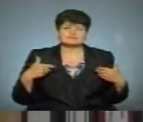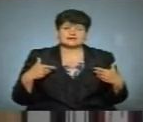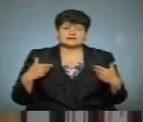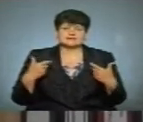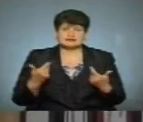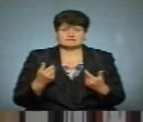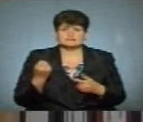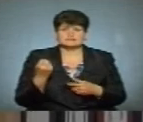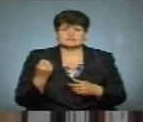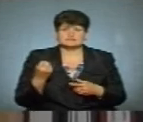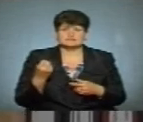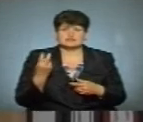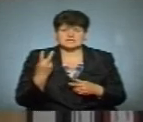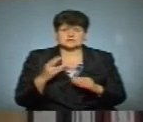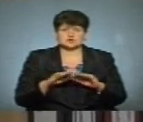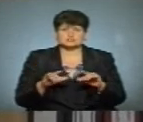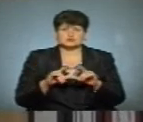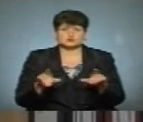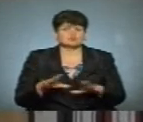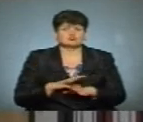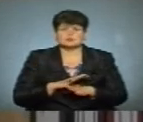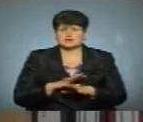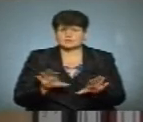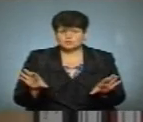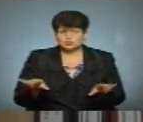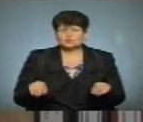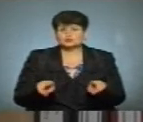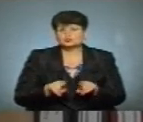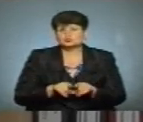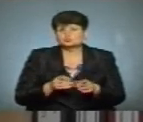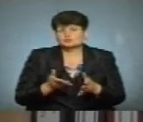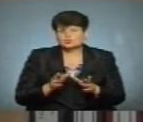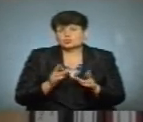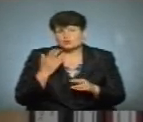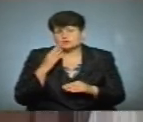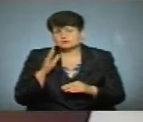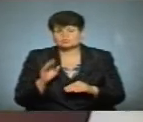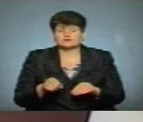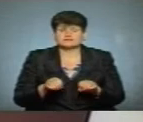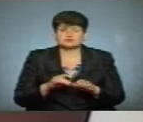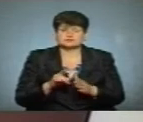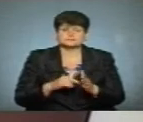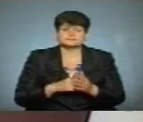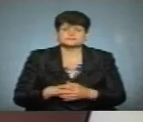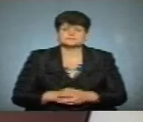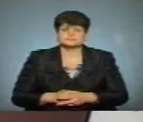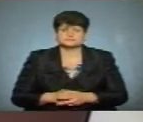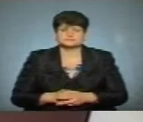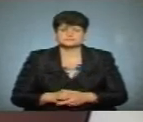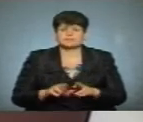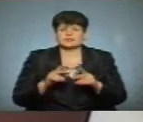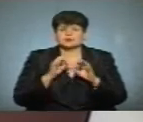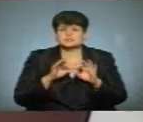12-го садочку, звернень від батьків 12-го садочку не було, тому як будуть, будемо вирішувати. Як